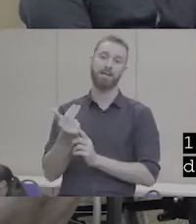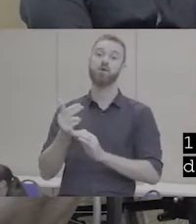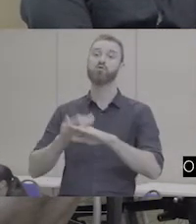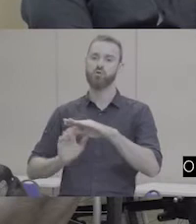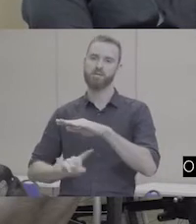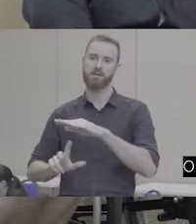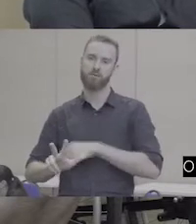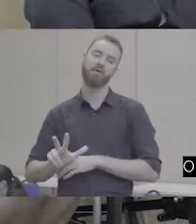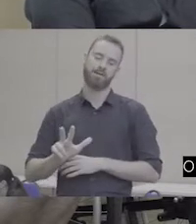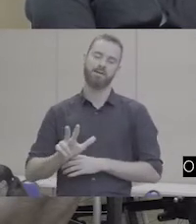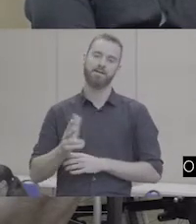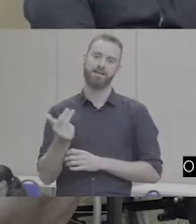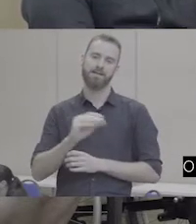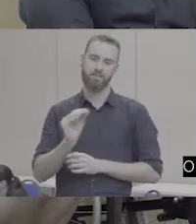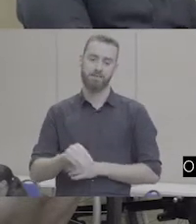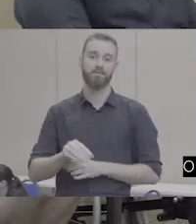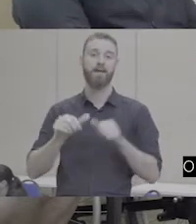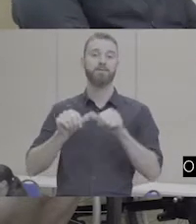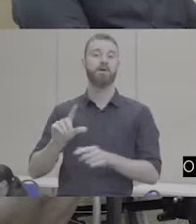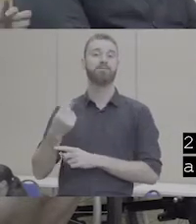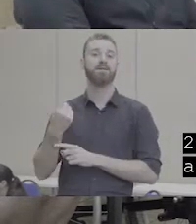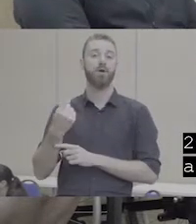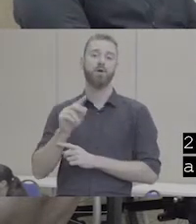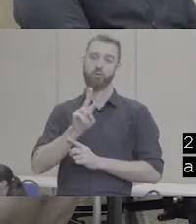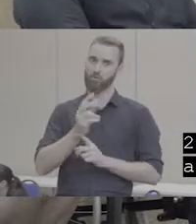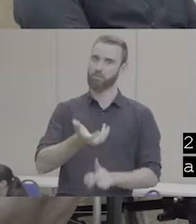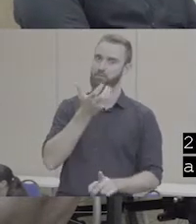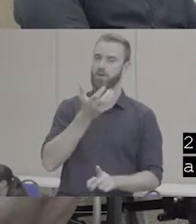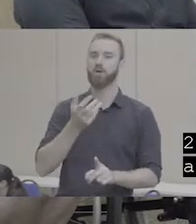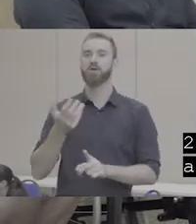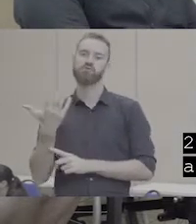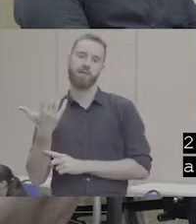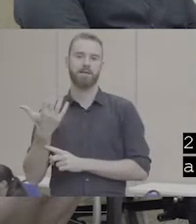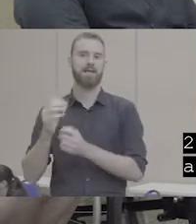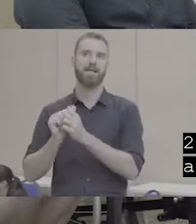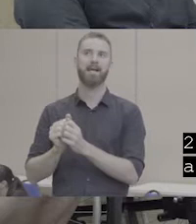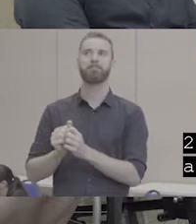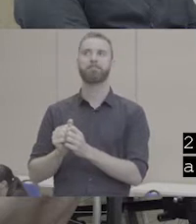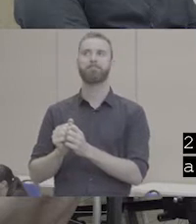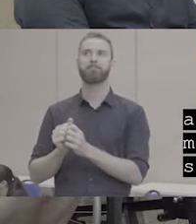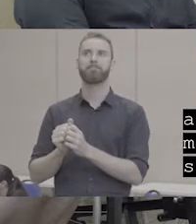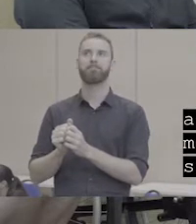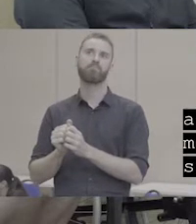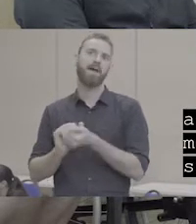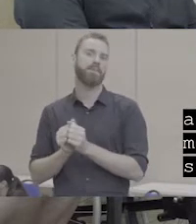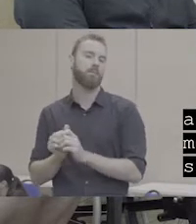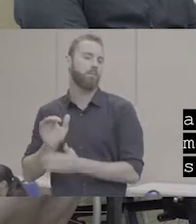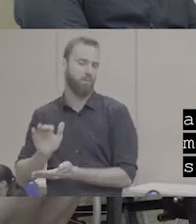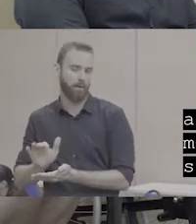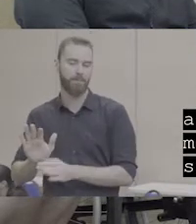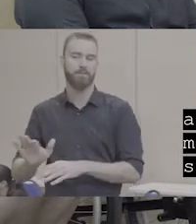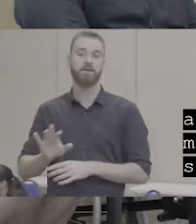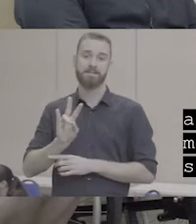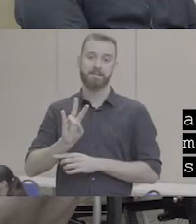sur 103, on est à 13 % Habitation 21, 2 majeurs plus 5 logements adaptés avec des adaptations moins